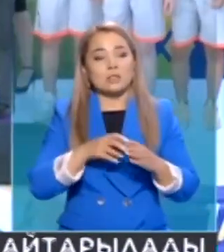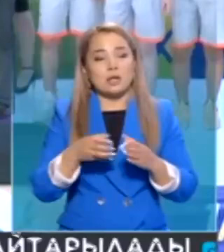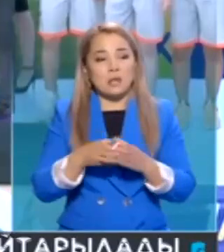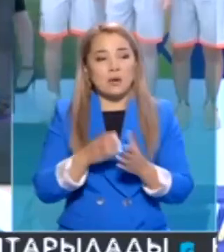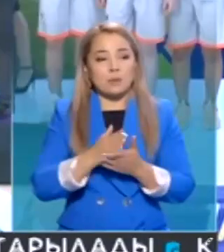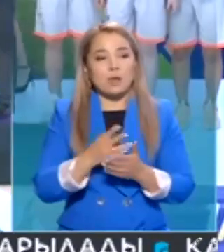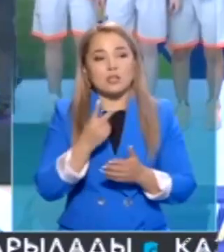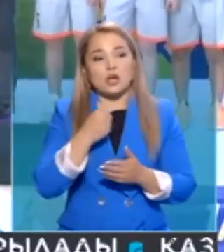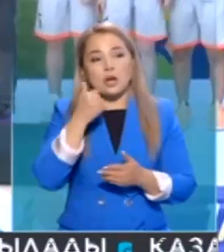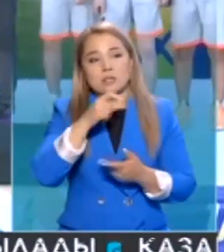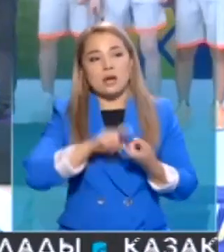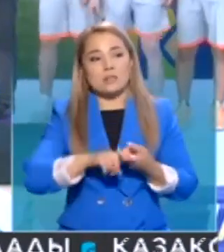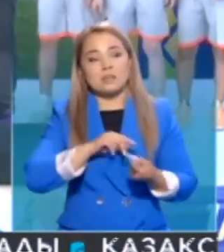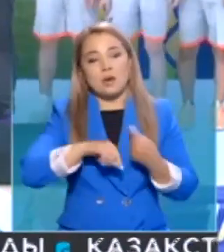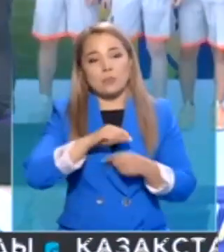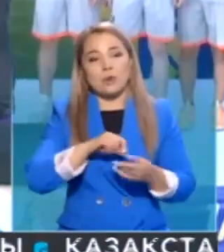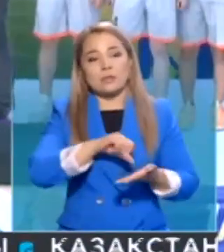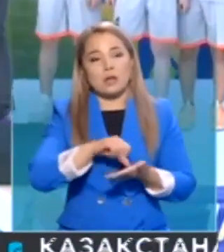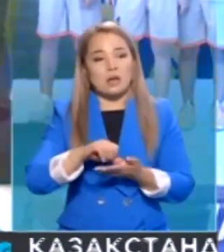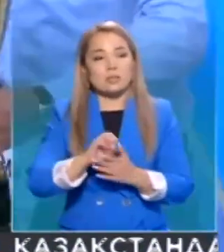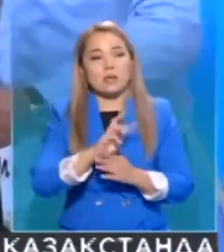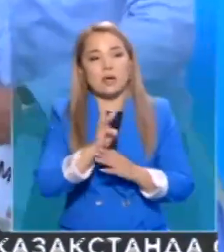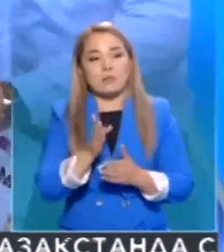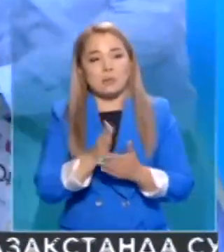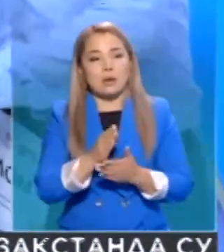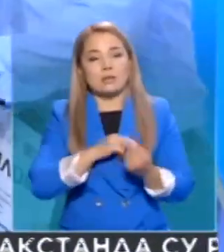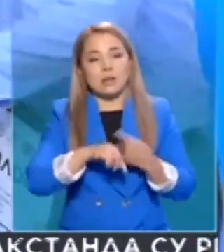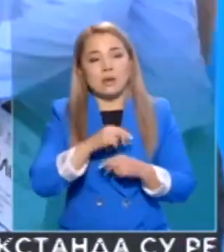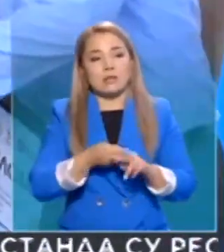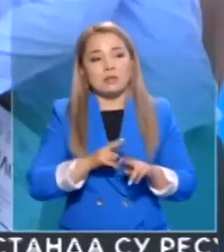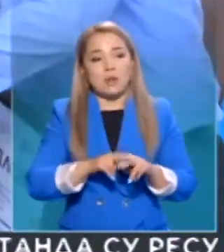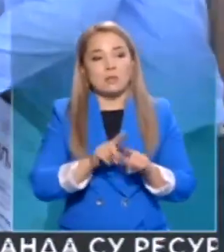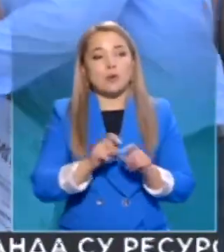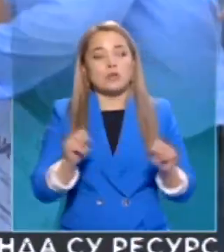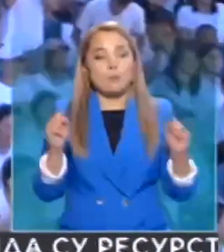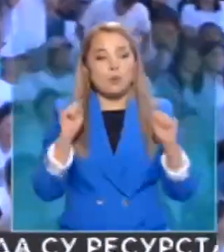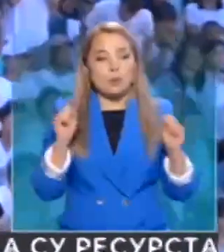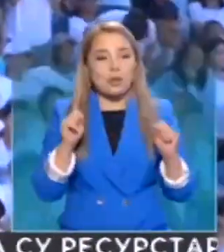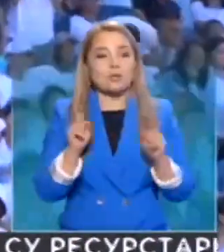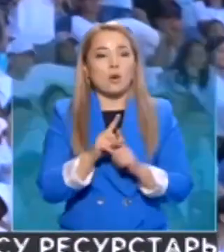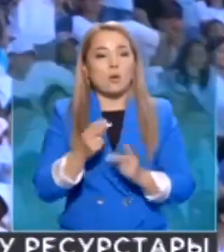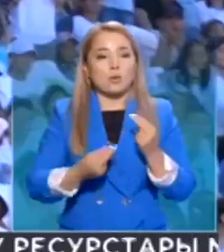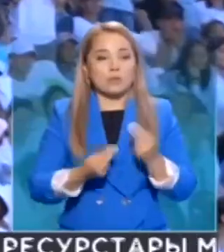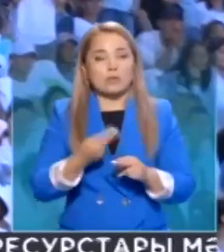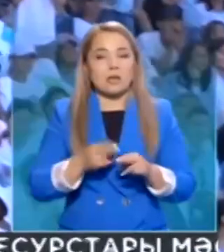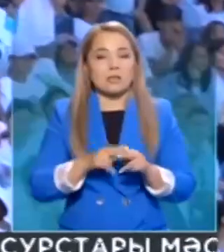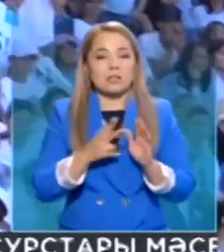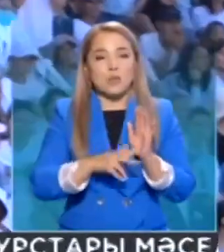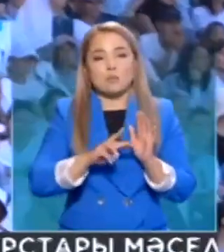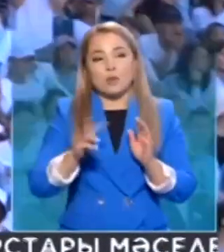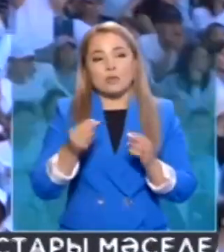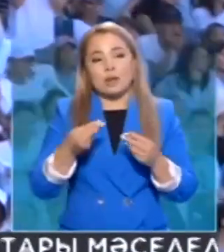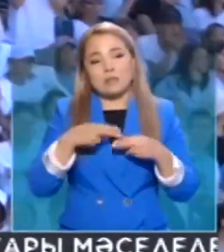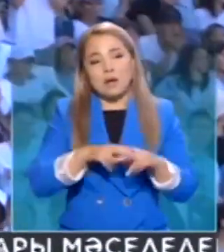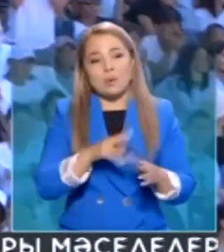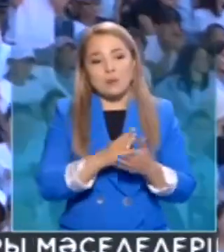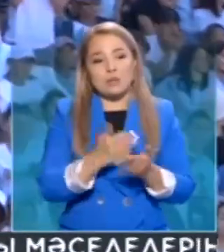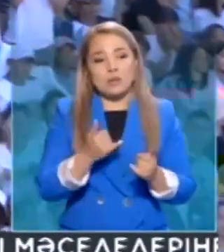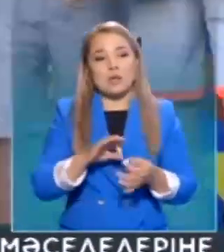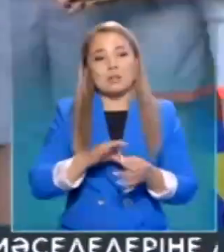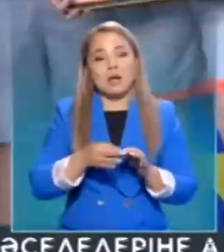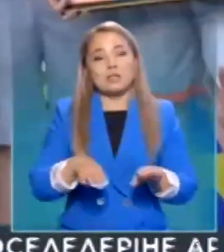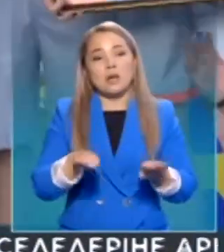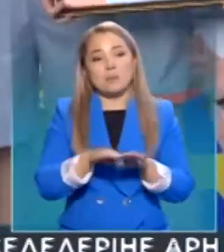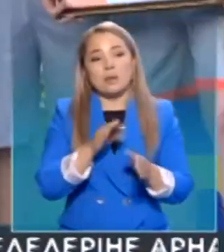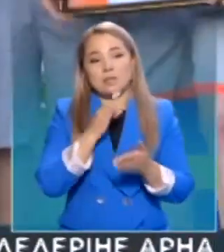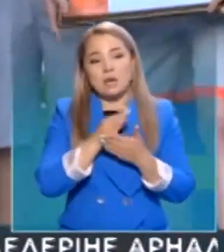2 жылдан бері тек кәсіпкерлер демеушілік жасап келеді. Биыл спорттық ойындарға 80 миллион теңге жүлде тігілді. Лиганың жабылу салтанатында қала әкімі